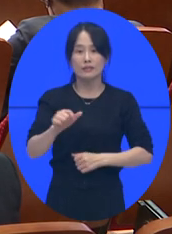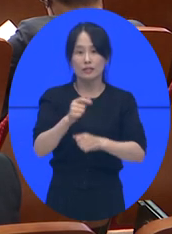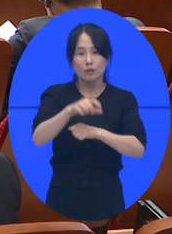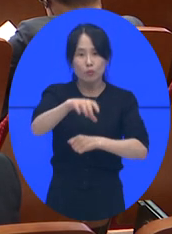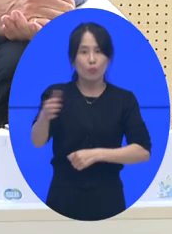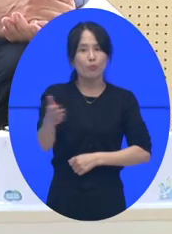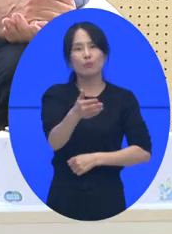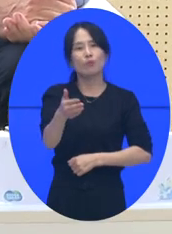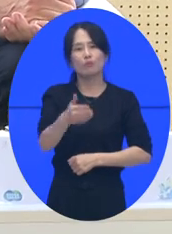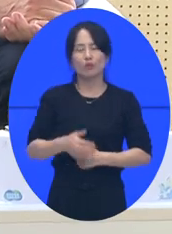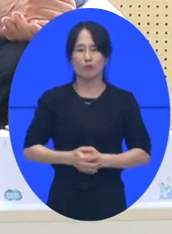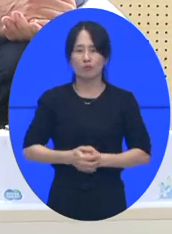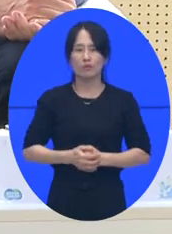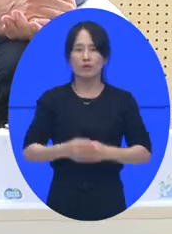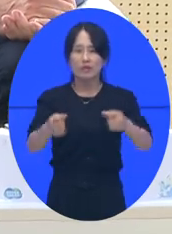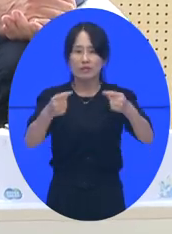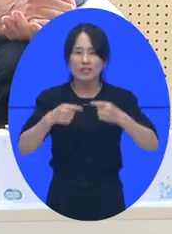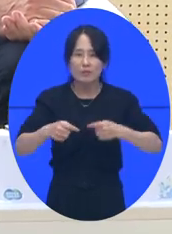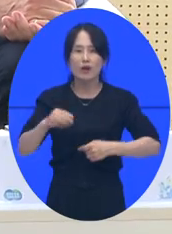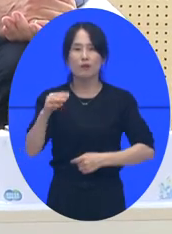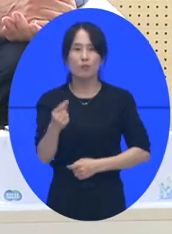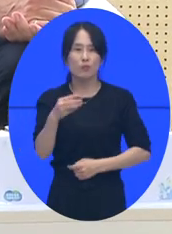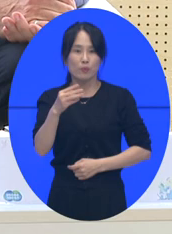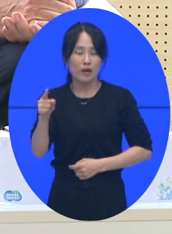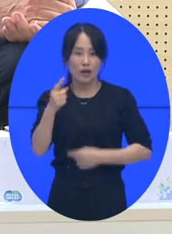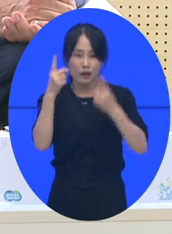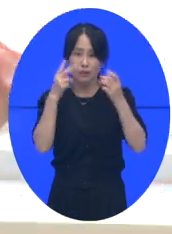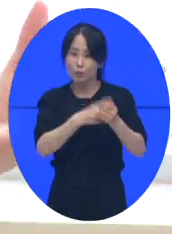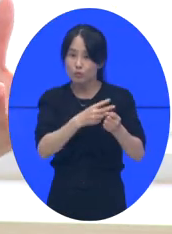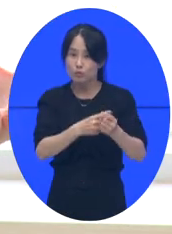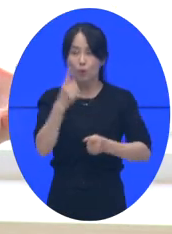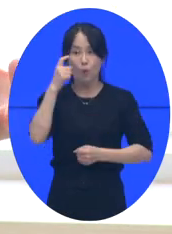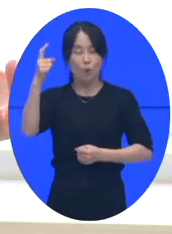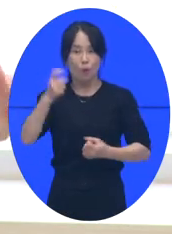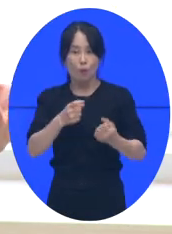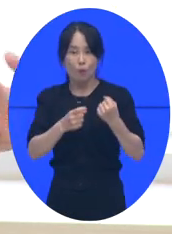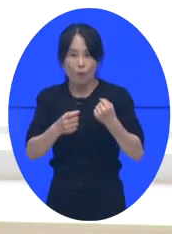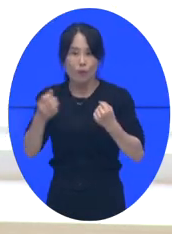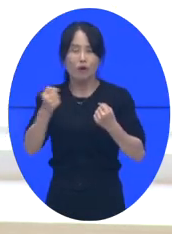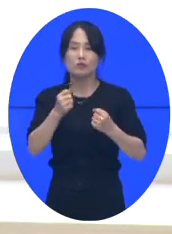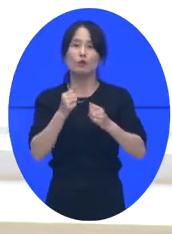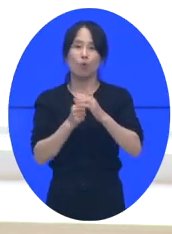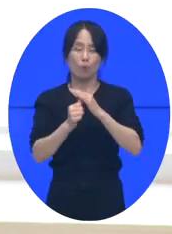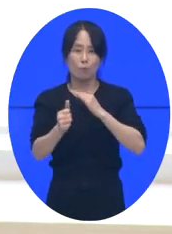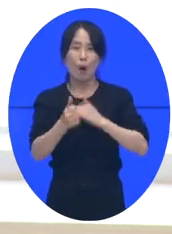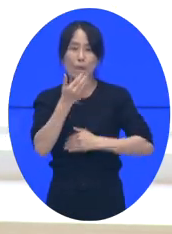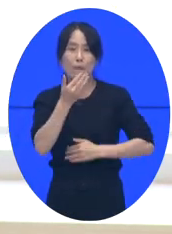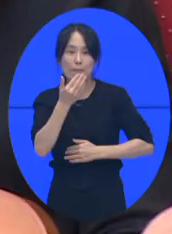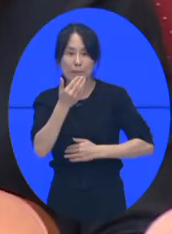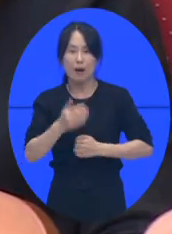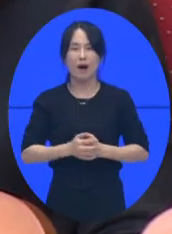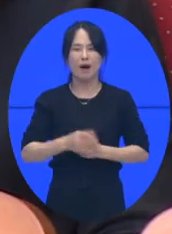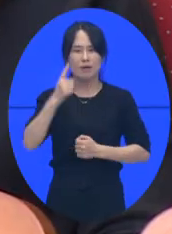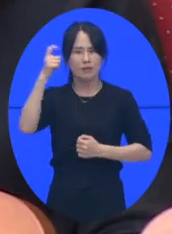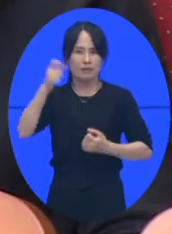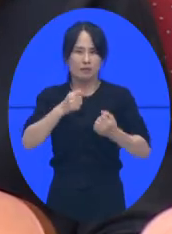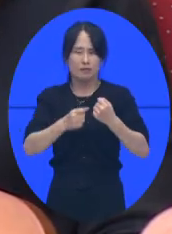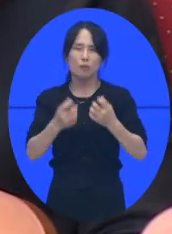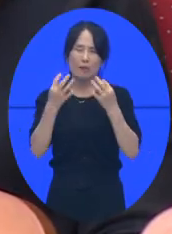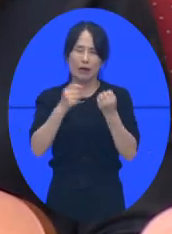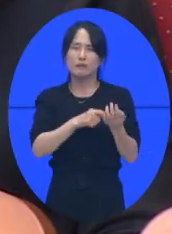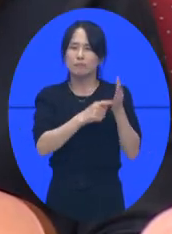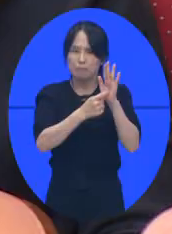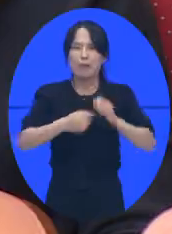전무한 상황. 대담에 참여한 로라 페레라 교수는 상상력이 가진 대표적인 가능성이라며 그런 상상력을 많이 발휘해야